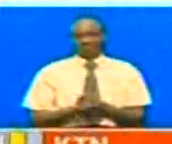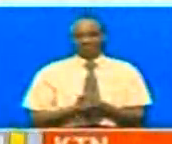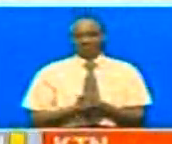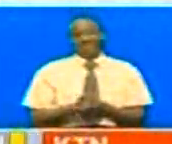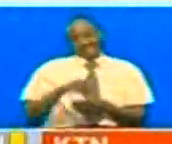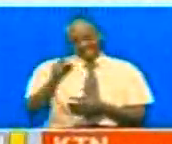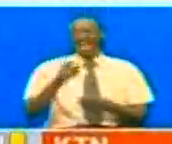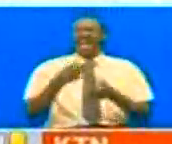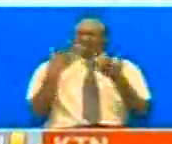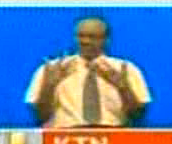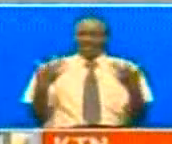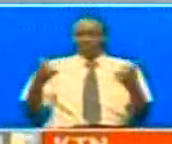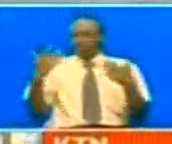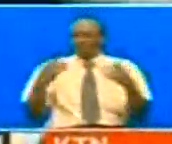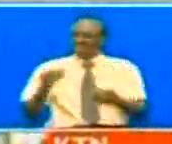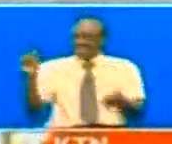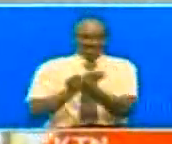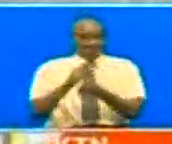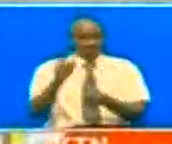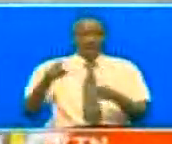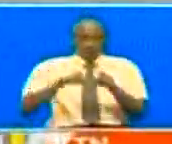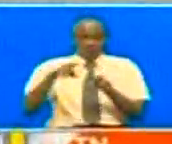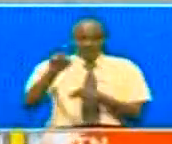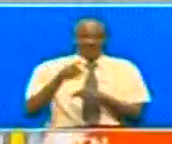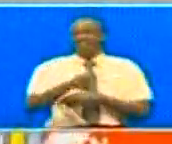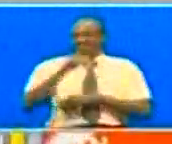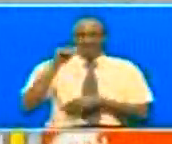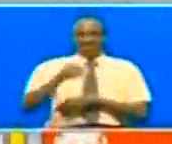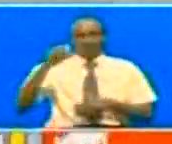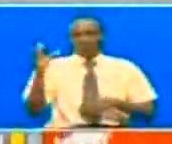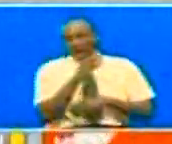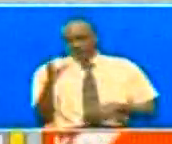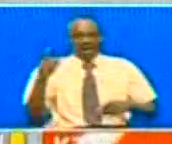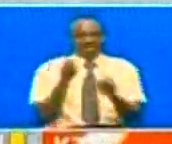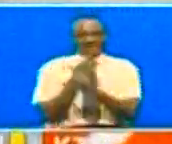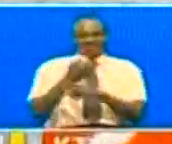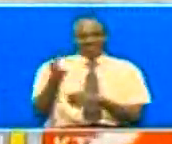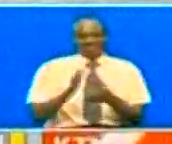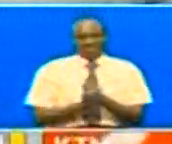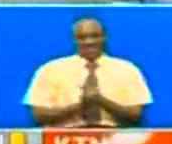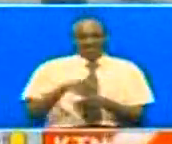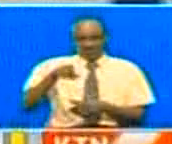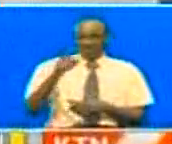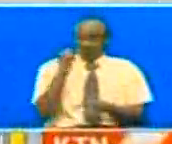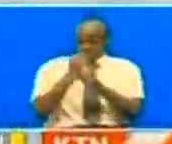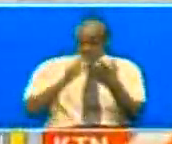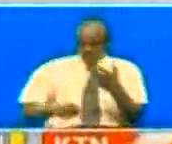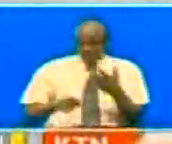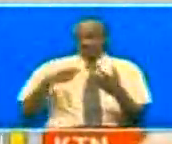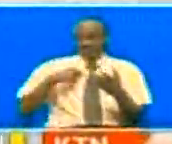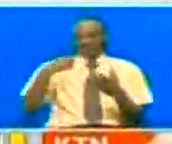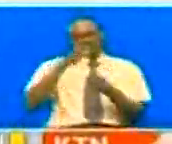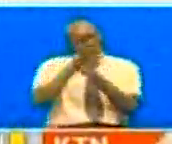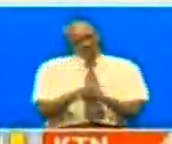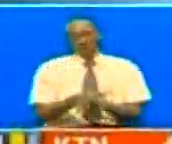Mali ya thamani isiyojulikana iliharibiwa, huku vijana hao wakipora vinywaji na bidhaa nyinginezo. Aidha, walikuwa wakikosoa vikali sera za